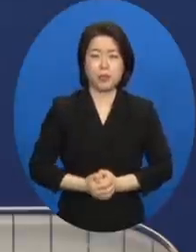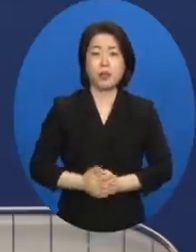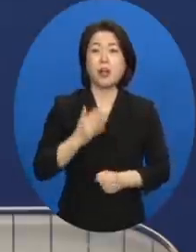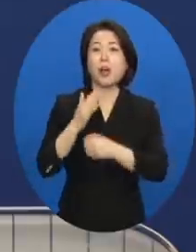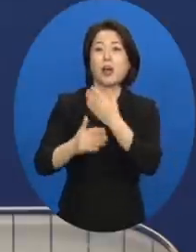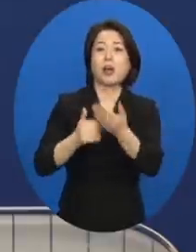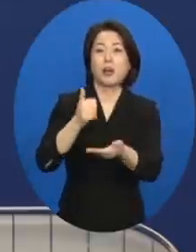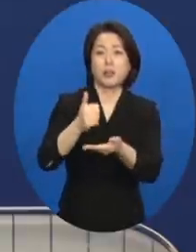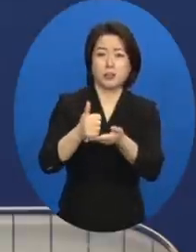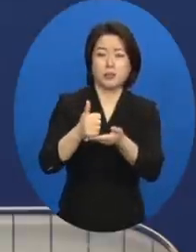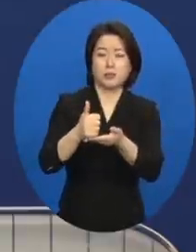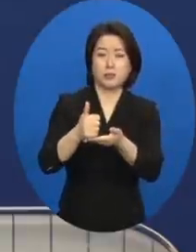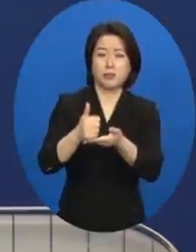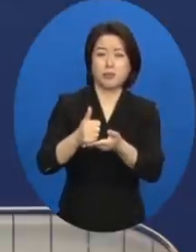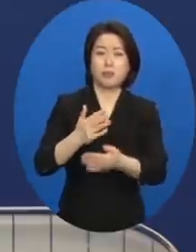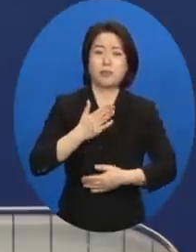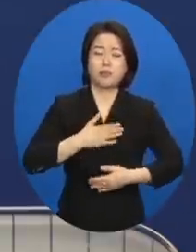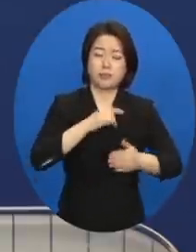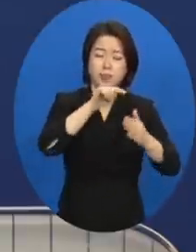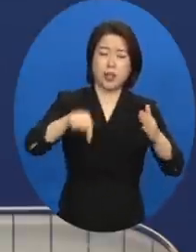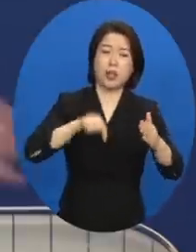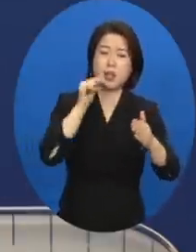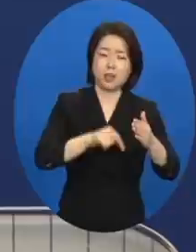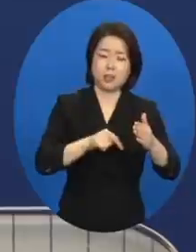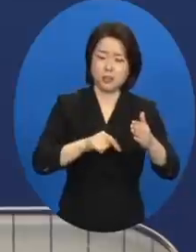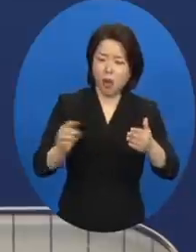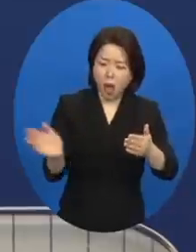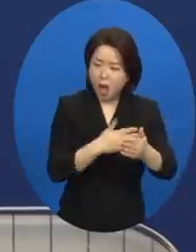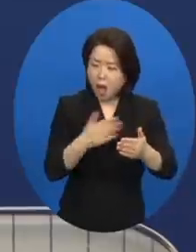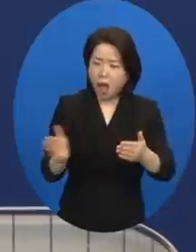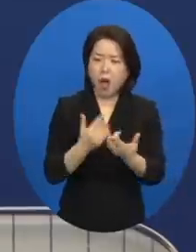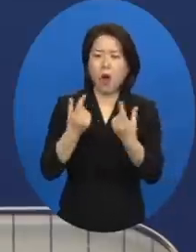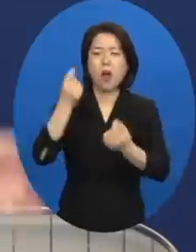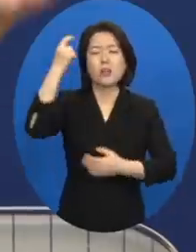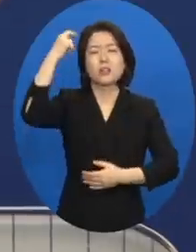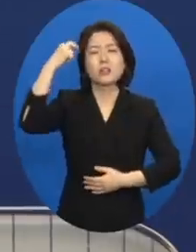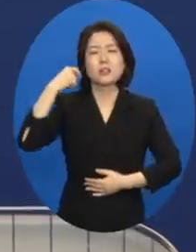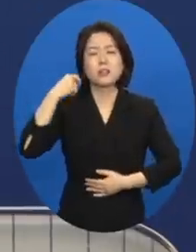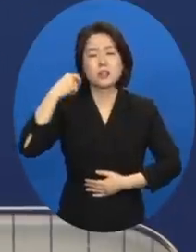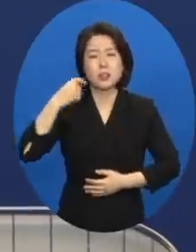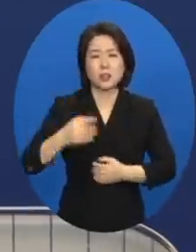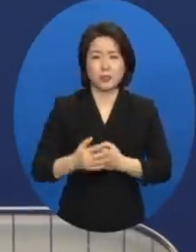하나님, 내 안에 안 계신 것 같습니다.